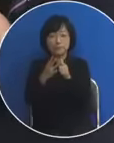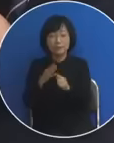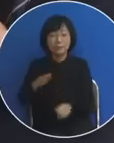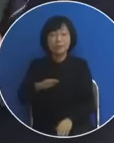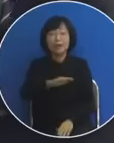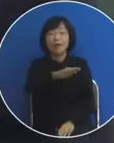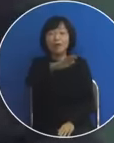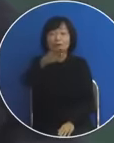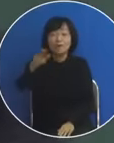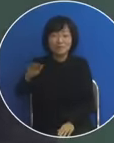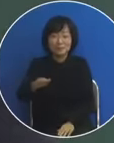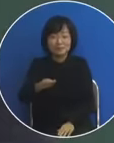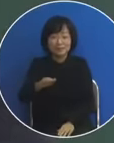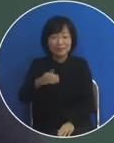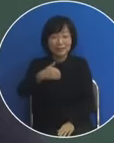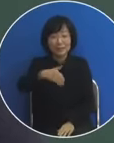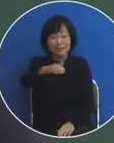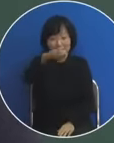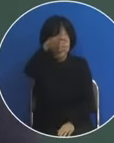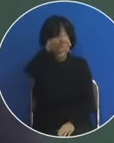곳마다.